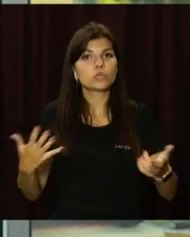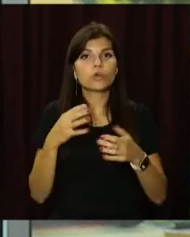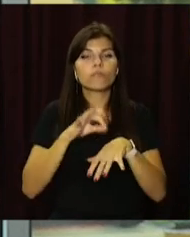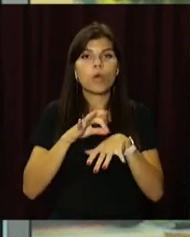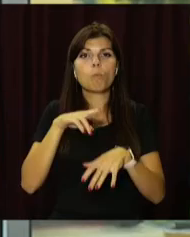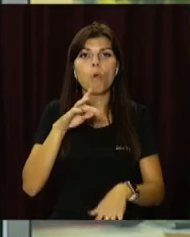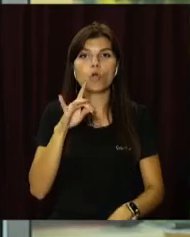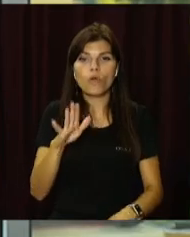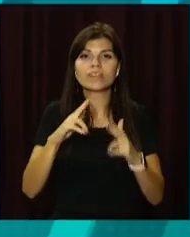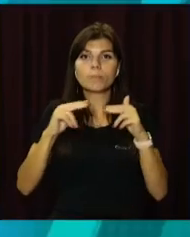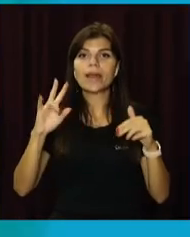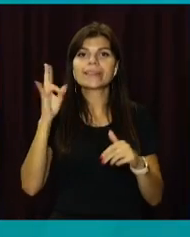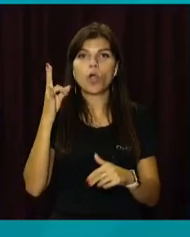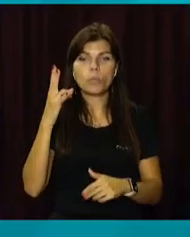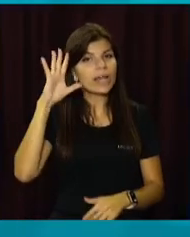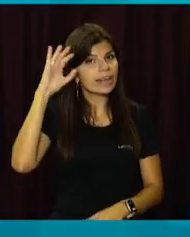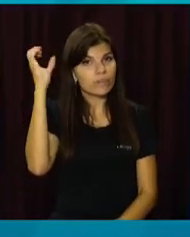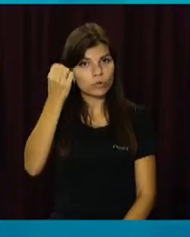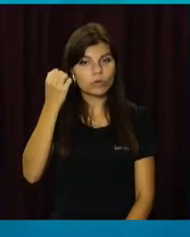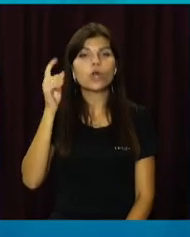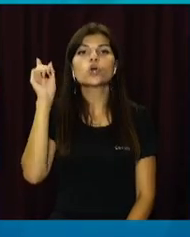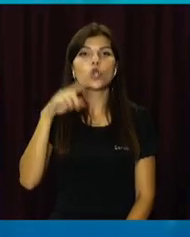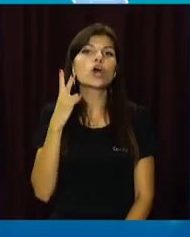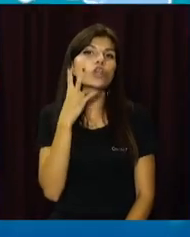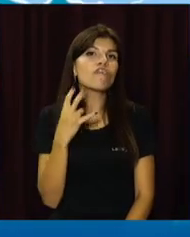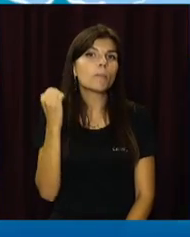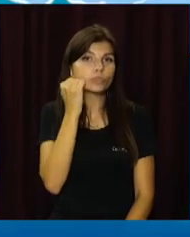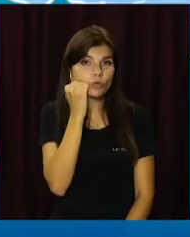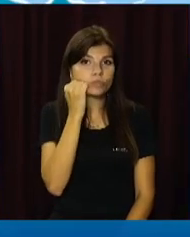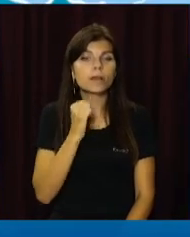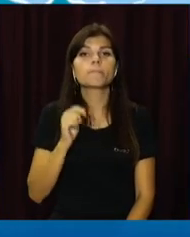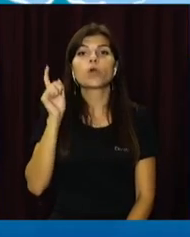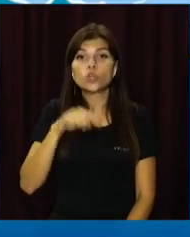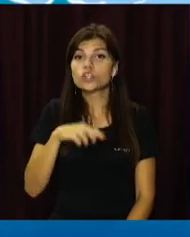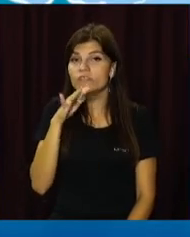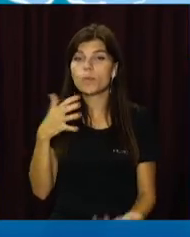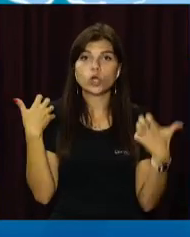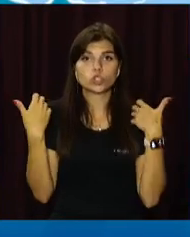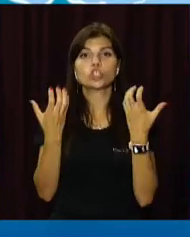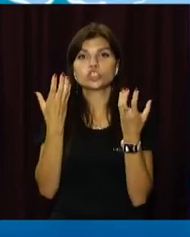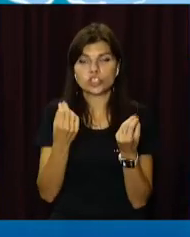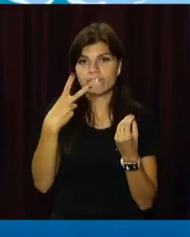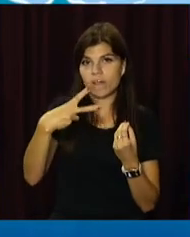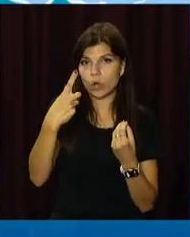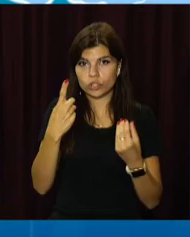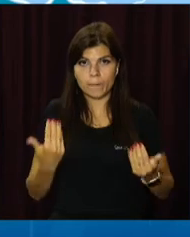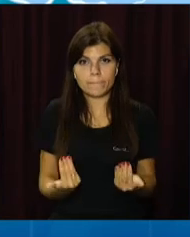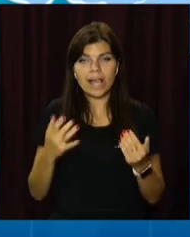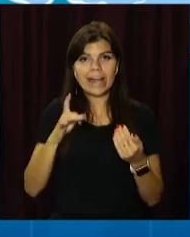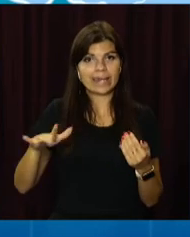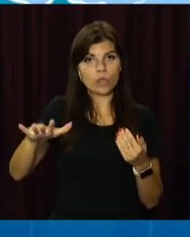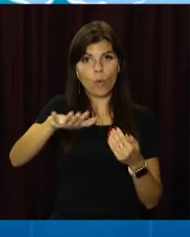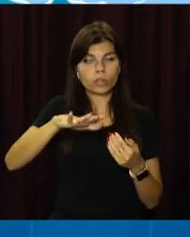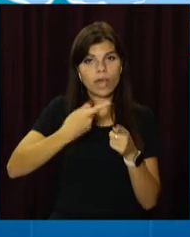у Покрові, Дніпрі, Нікополі, Кривому Розі та Новомосковську. У той же час одужав ще 21 мешканець